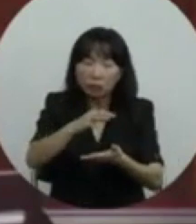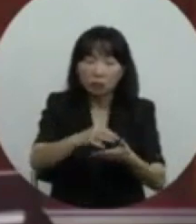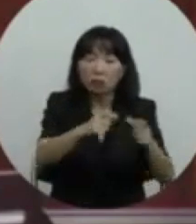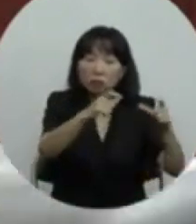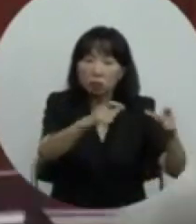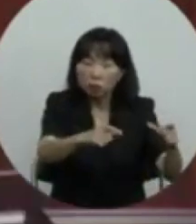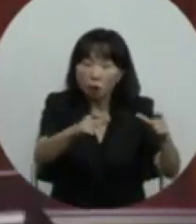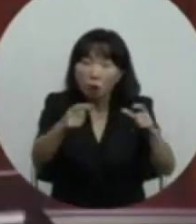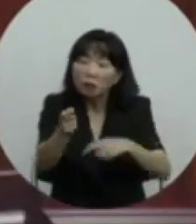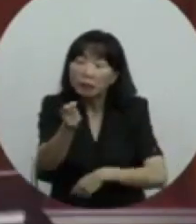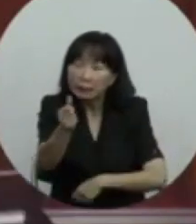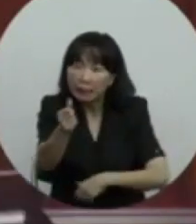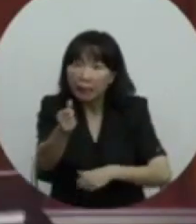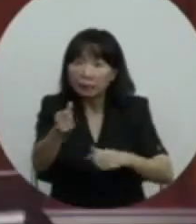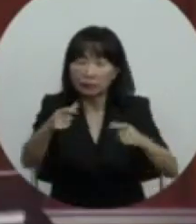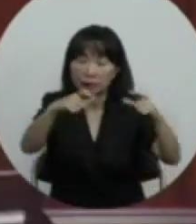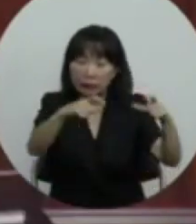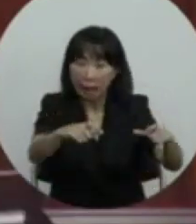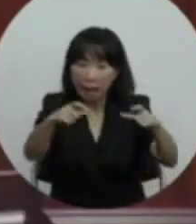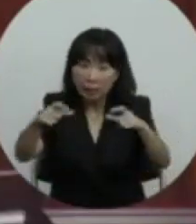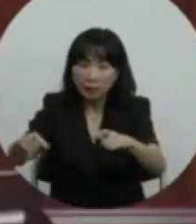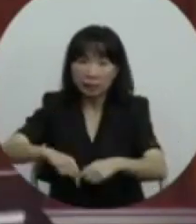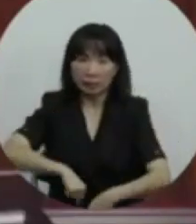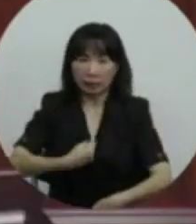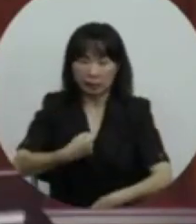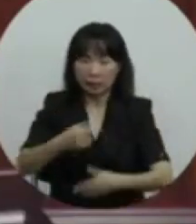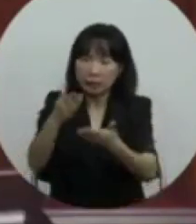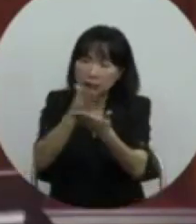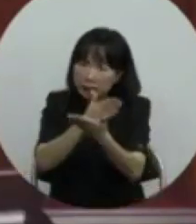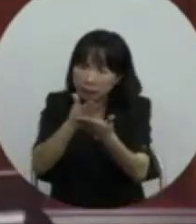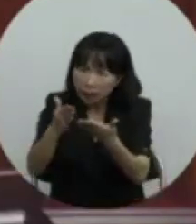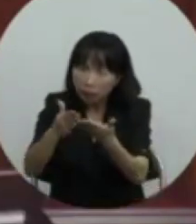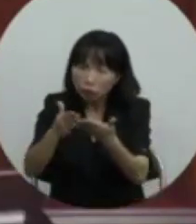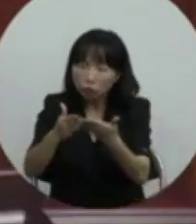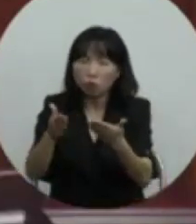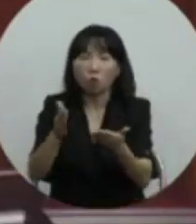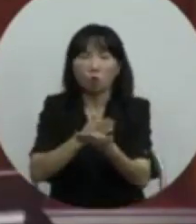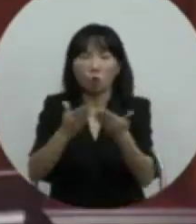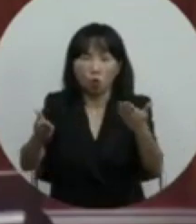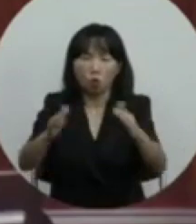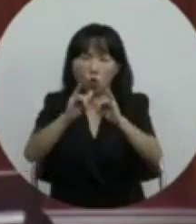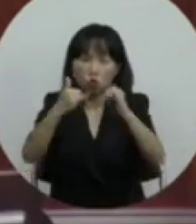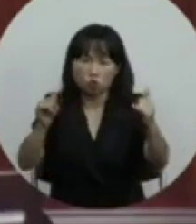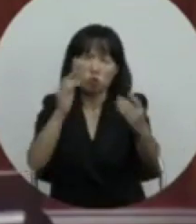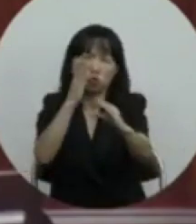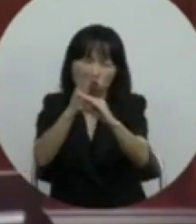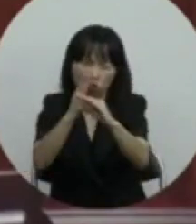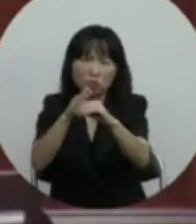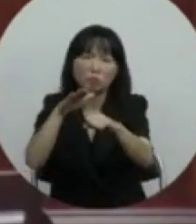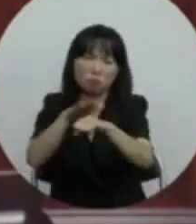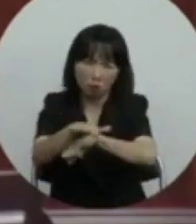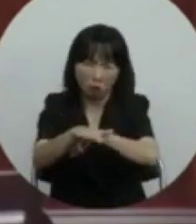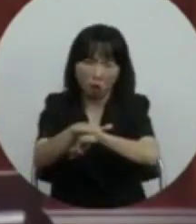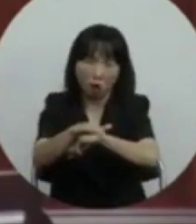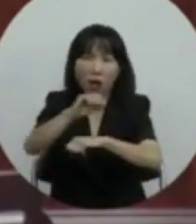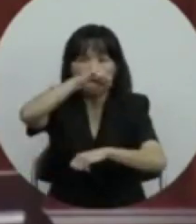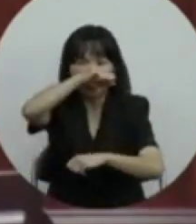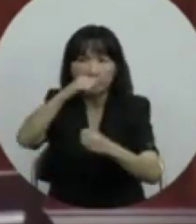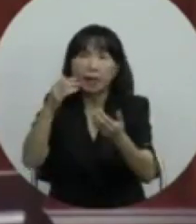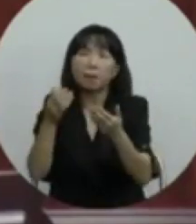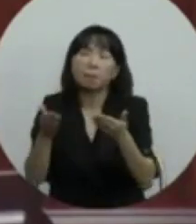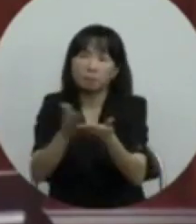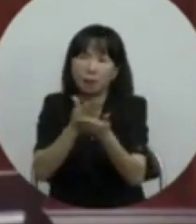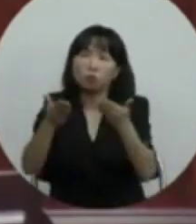같이 더 작은 단위로 자치 단위로 배분되도록 하여 주민 중심형 예산 편성이 될 수 있도록 해주시기